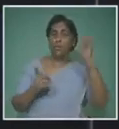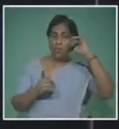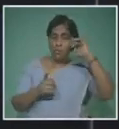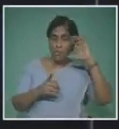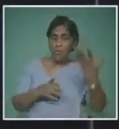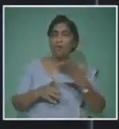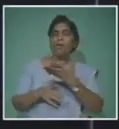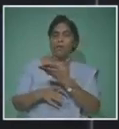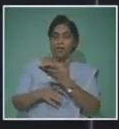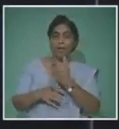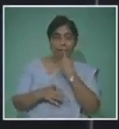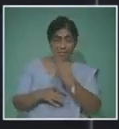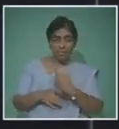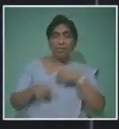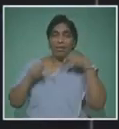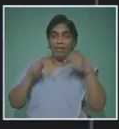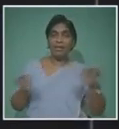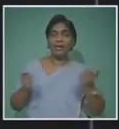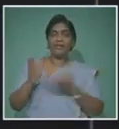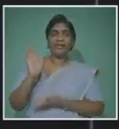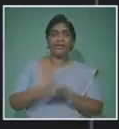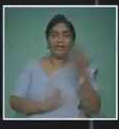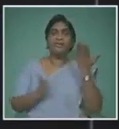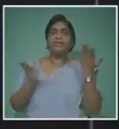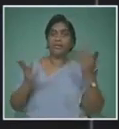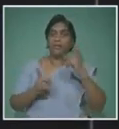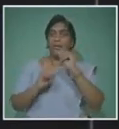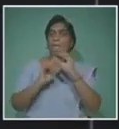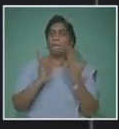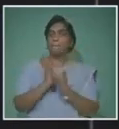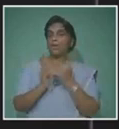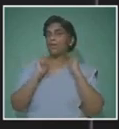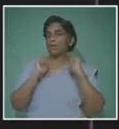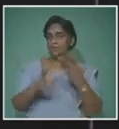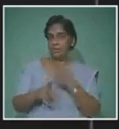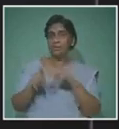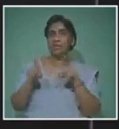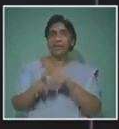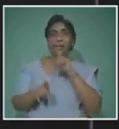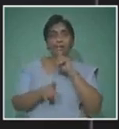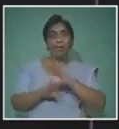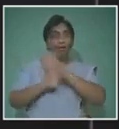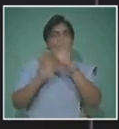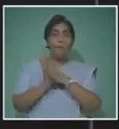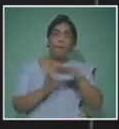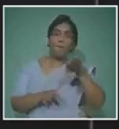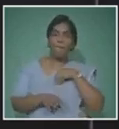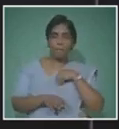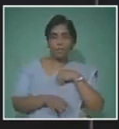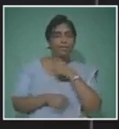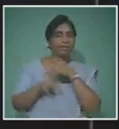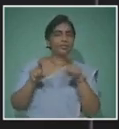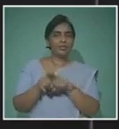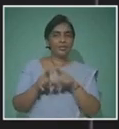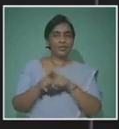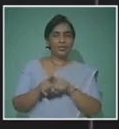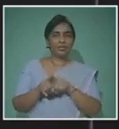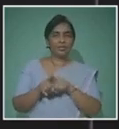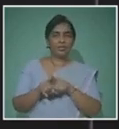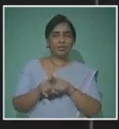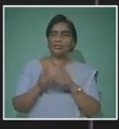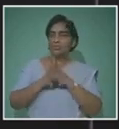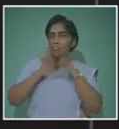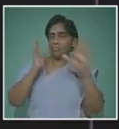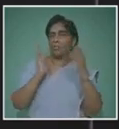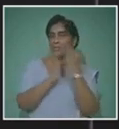තියෙන මොකද කියලා අහපු කට්ටිය අද කඩේ යනවා. ඕක තමයි ප්‍රතිපත්තිය නැතිකම. ඒගොල්ලෝ කියන දේ හැමෝම පිළිගන්න ඕන කියන එක. ඒ නිසා අද තව බොහෝ